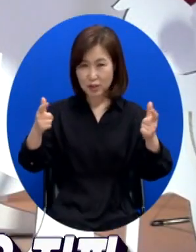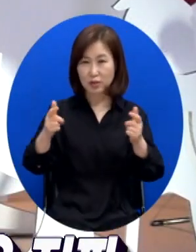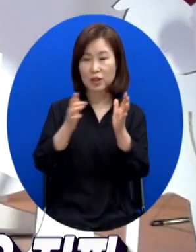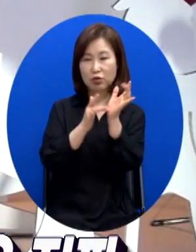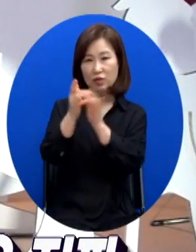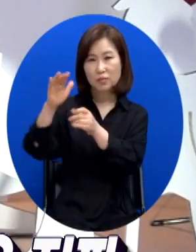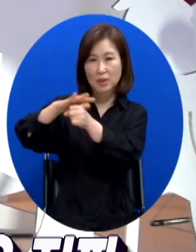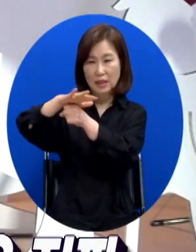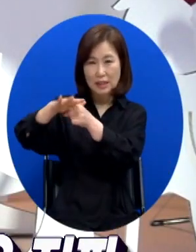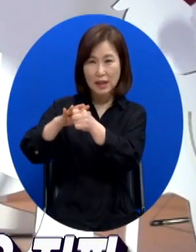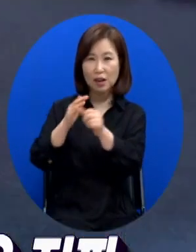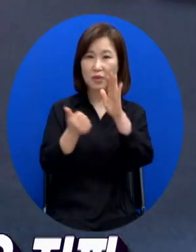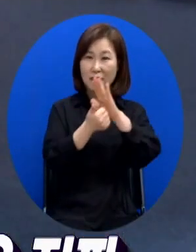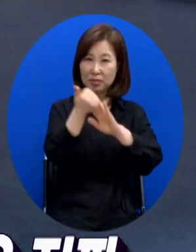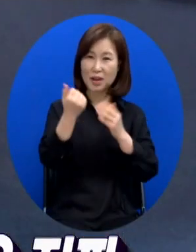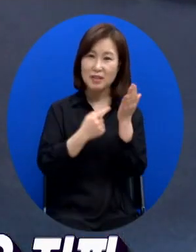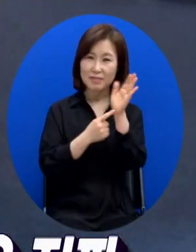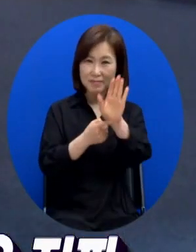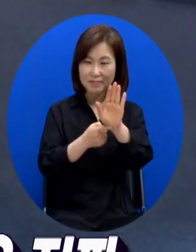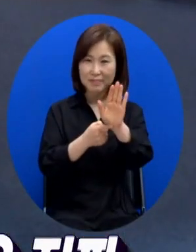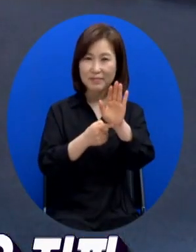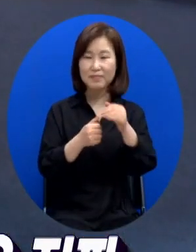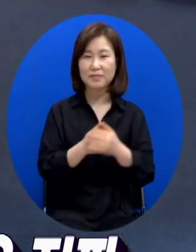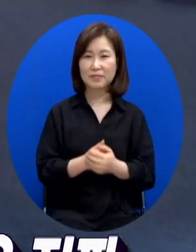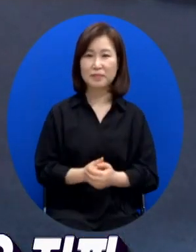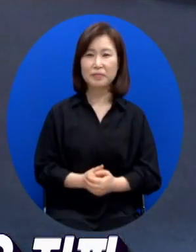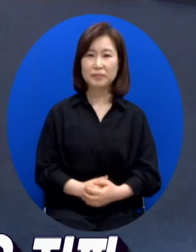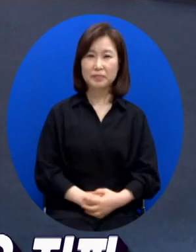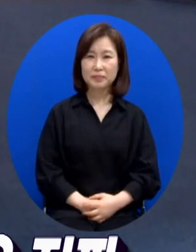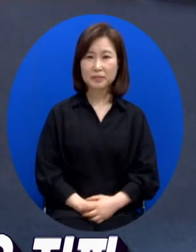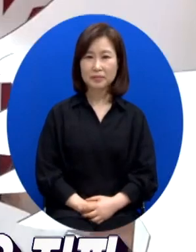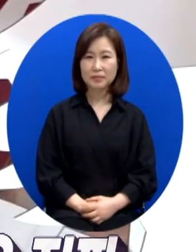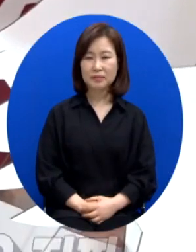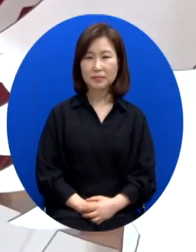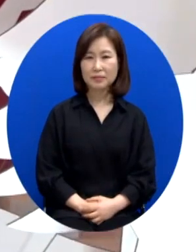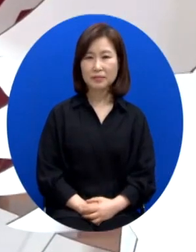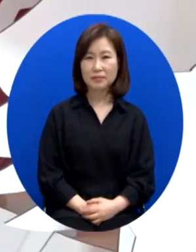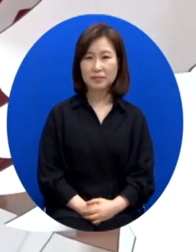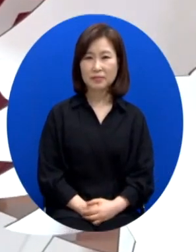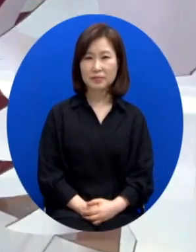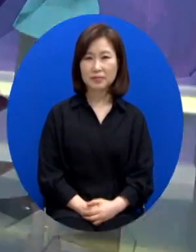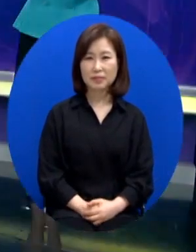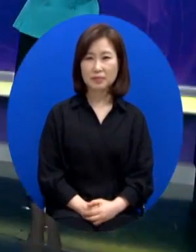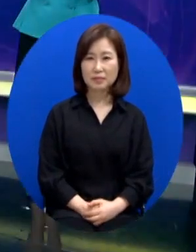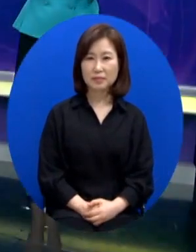예수님의 사랑과 희망을 전했습니다. 자세한 소식은 잠시 후에 전해드리겠습니다.